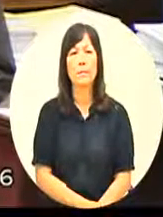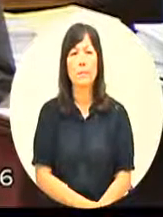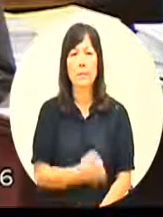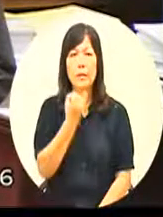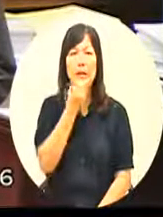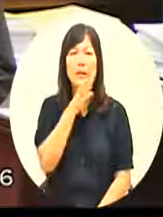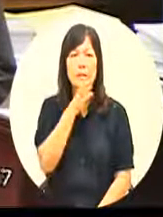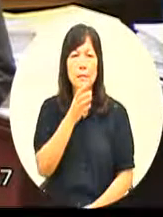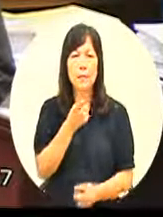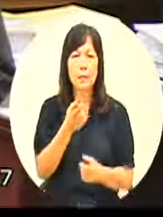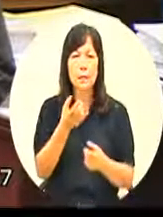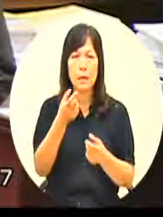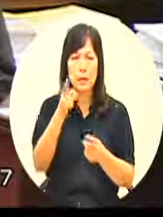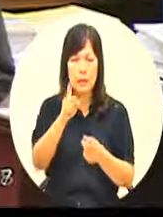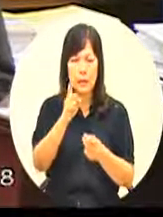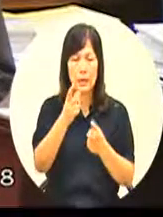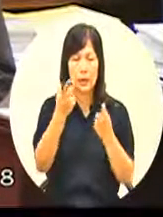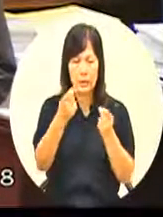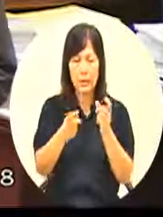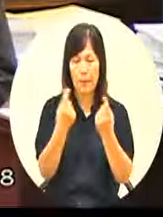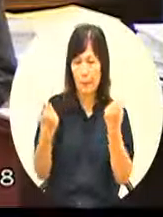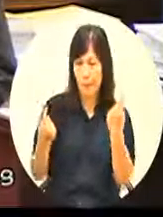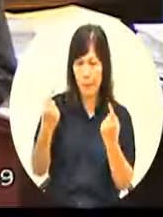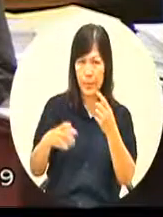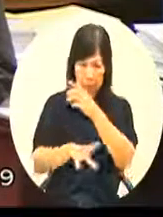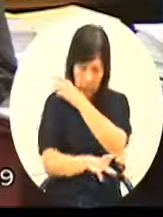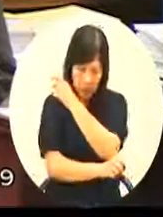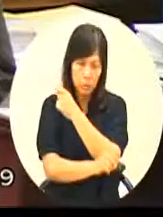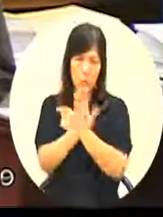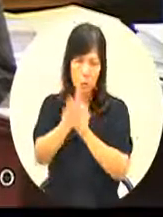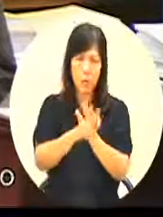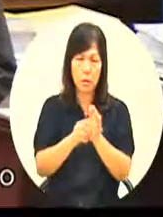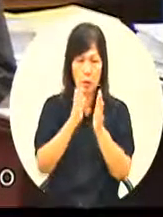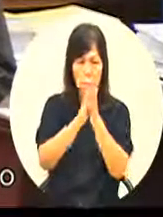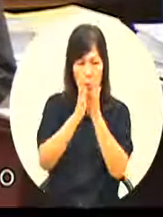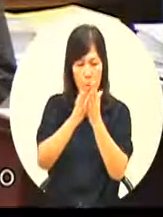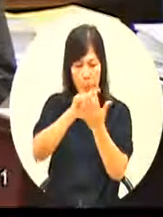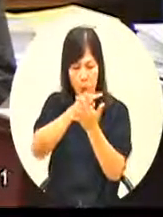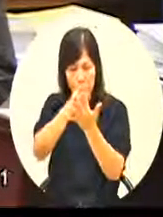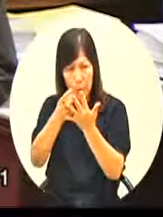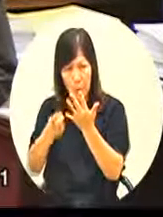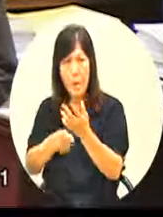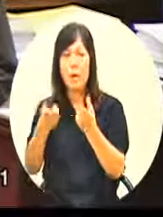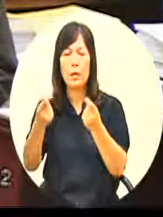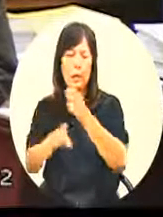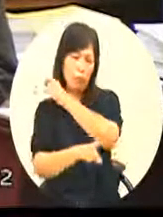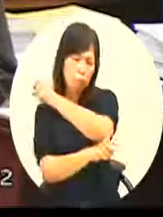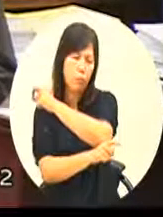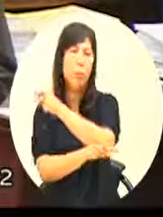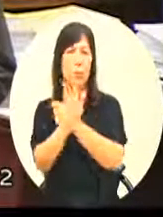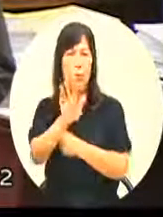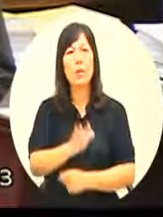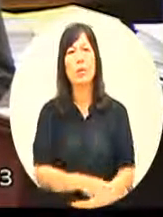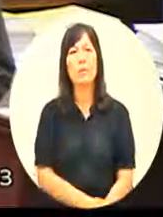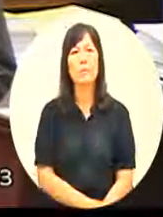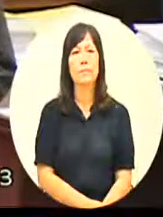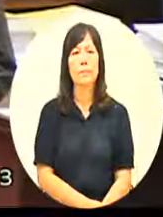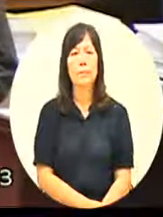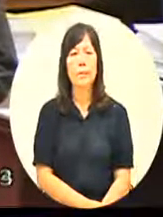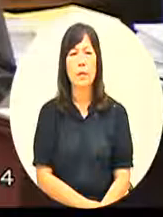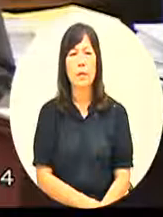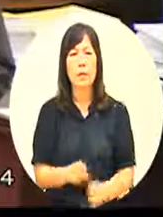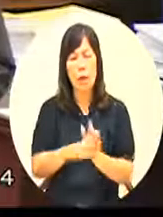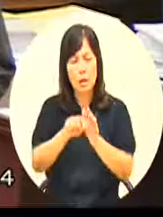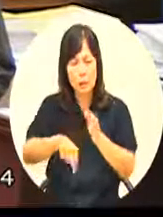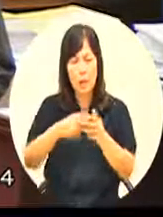竟在一个相同的比较的基础上面，这样子排序下来，我们的确是比较后面。好，那当然里面有一些我们比较